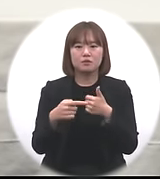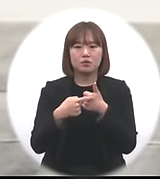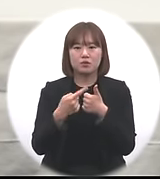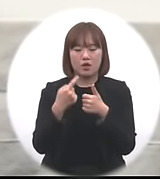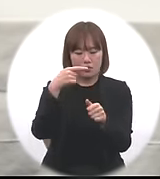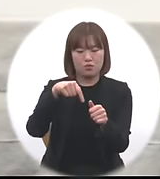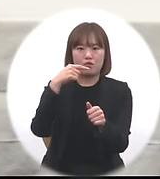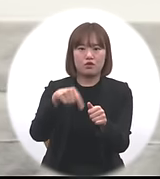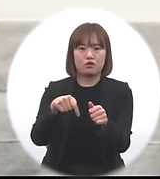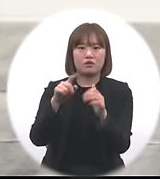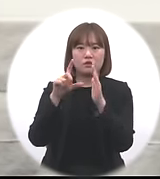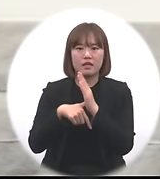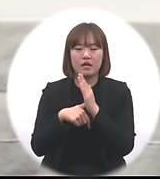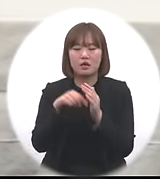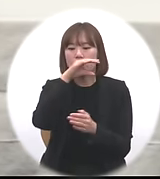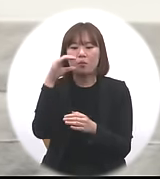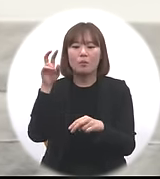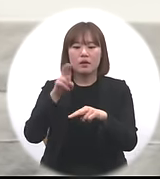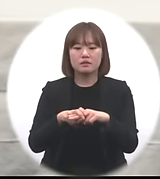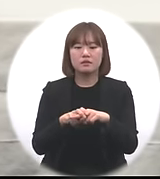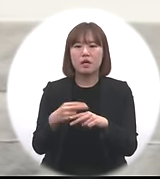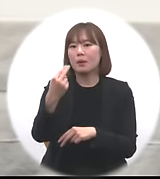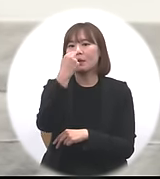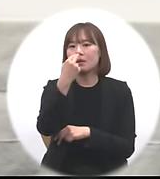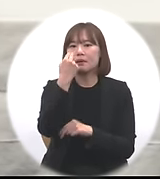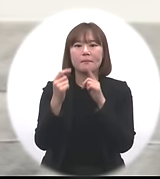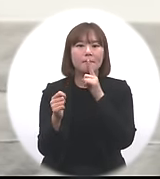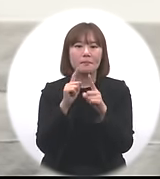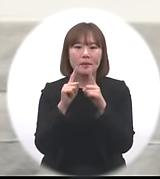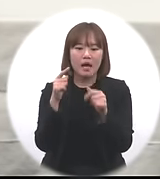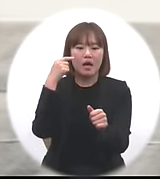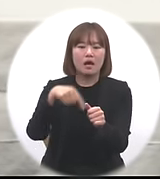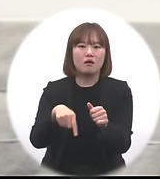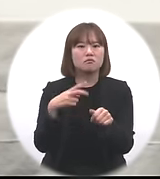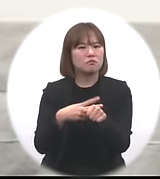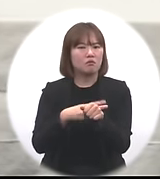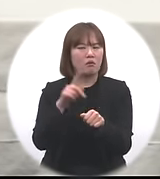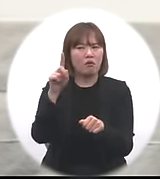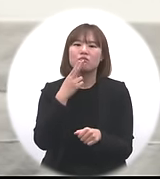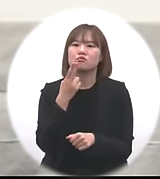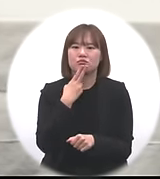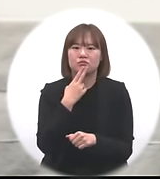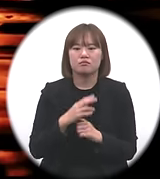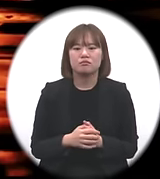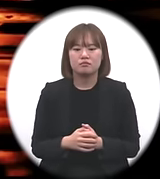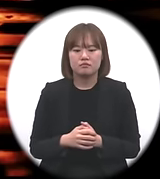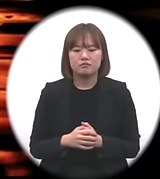안타깝게도 지금 현재 초등학교 교육에서 똑바로 앉아서 코로 숨쉬라는 얘기를 가르치는 선생님들은 거의 안